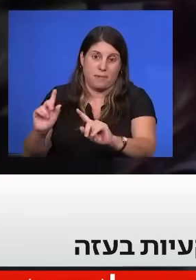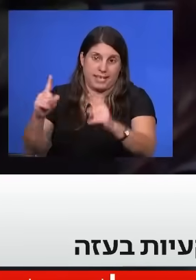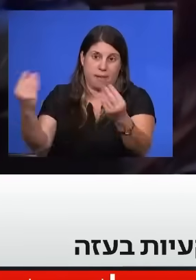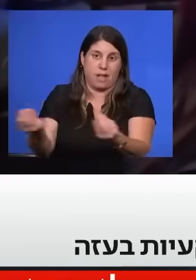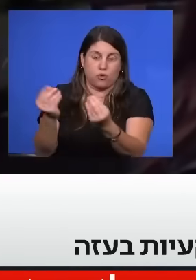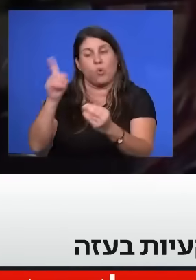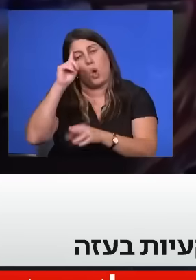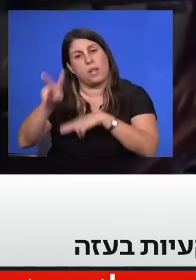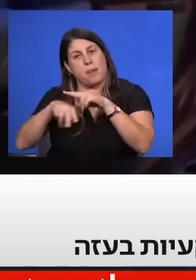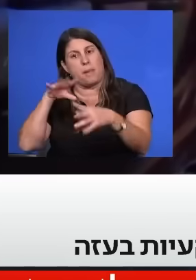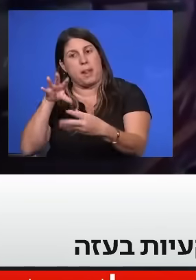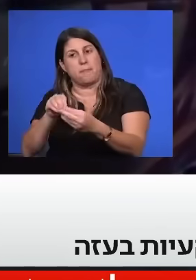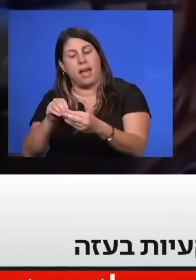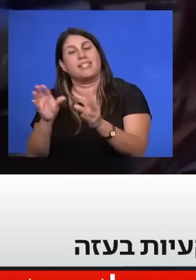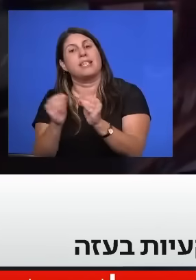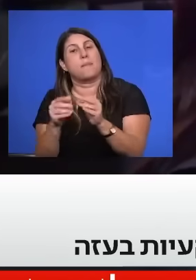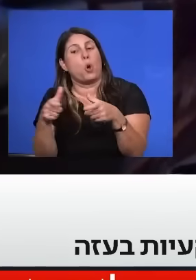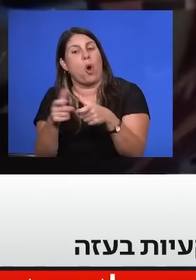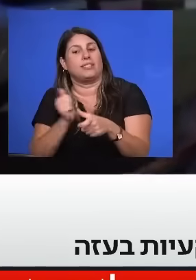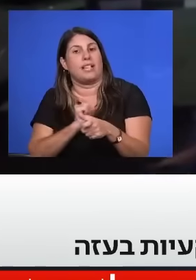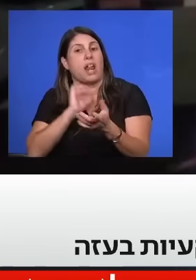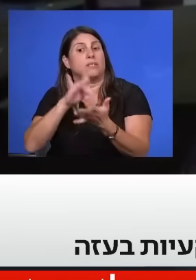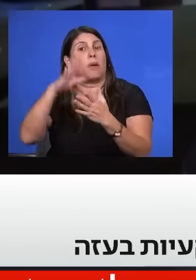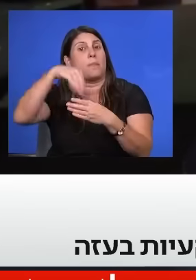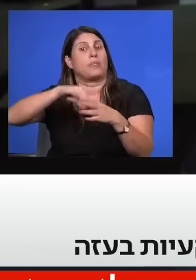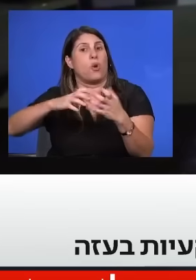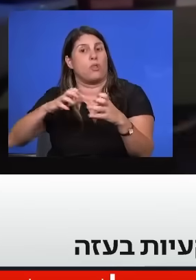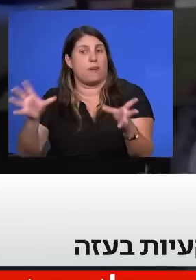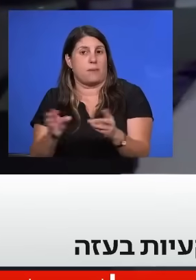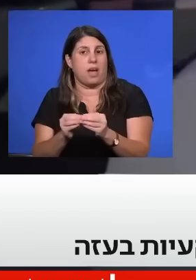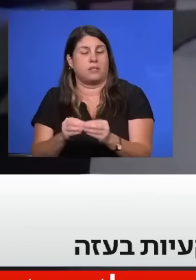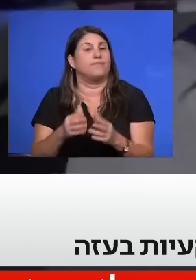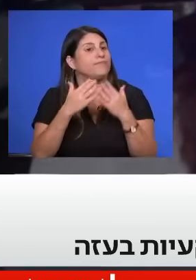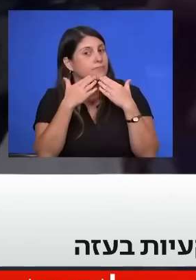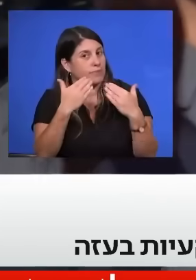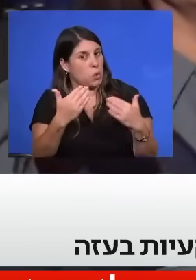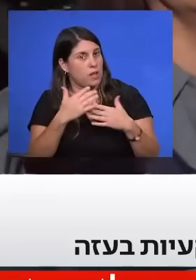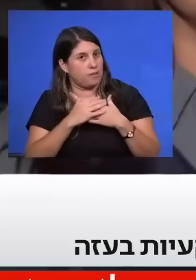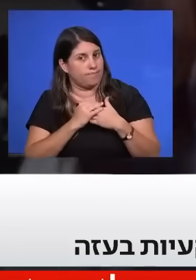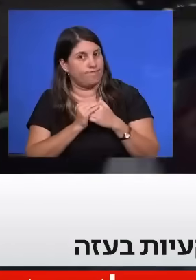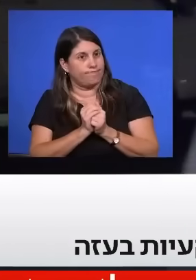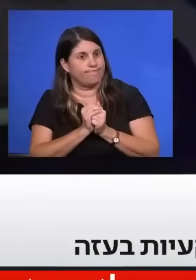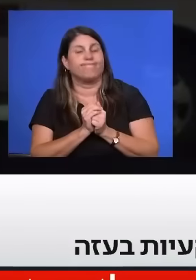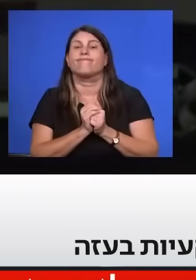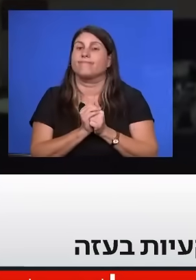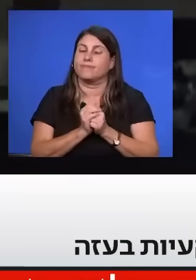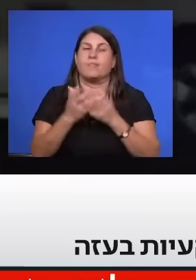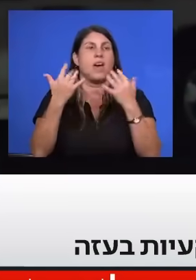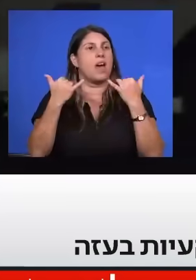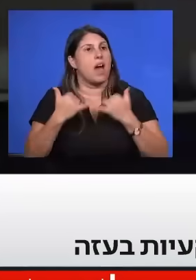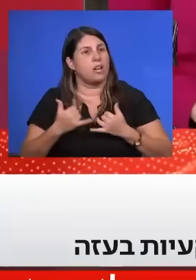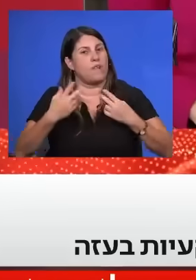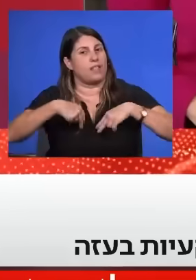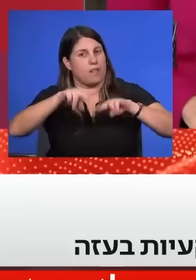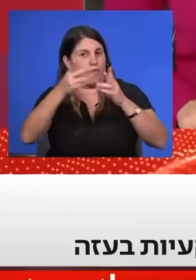כוחות צהל שנמצאים בתוך היישובים איתנו יחד. תודה רבה, אמנון. כן, מיכל, אנחנו עכשיו נשוב אלייך.